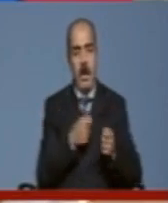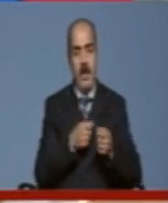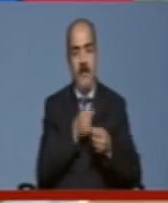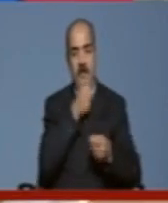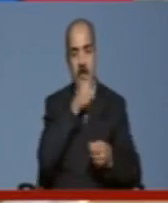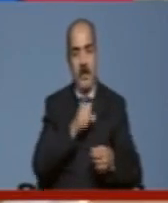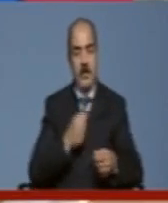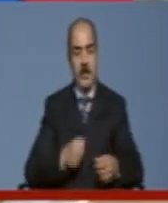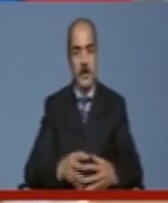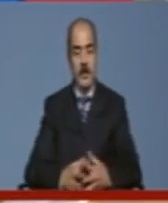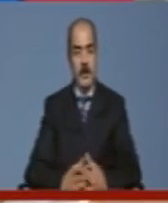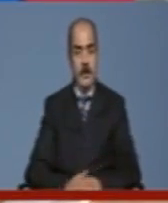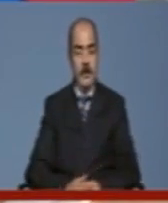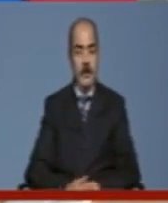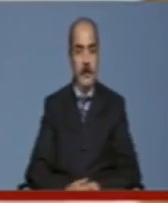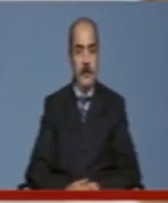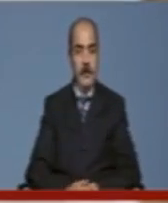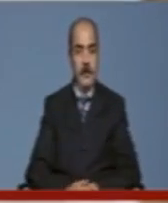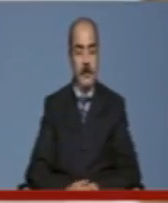اتفضل.